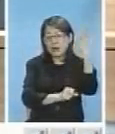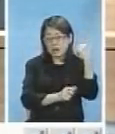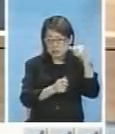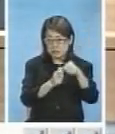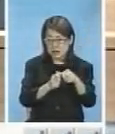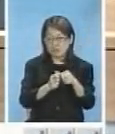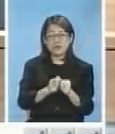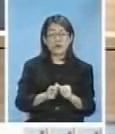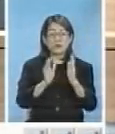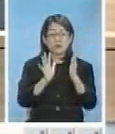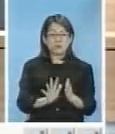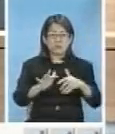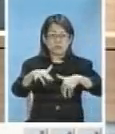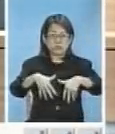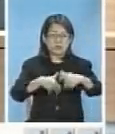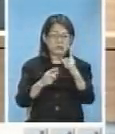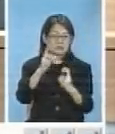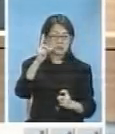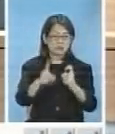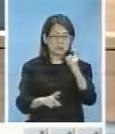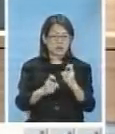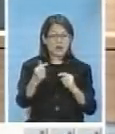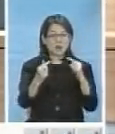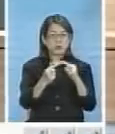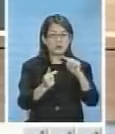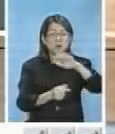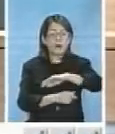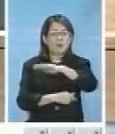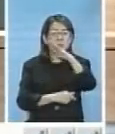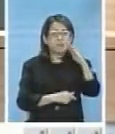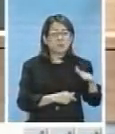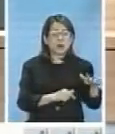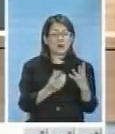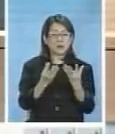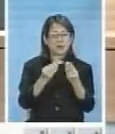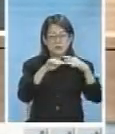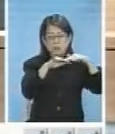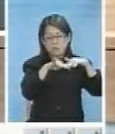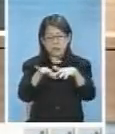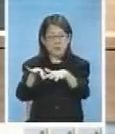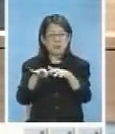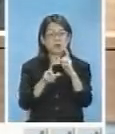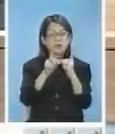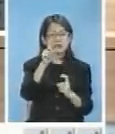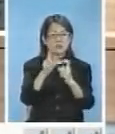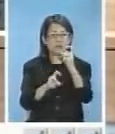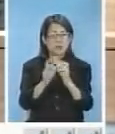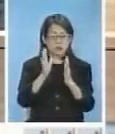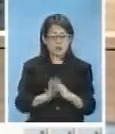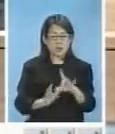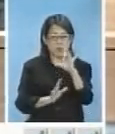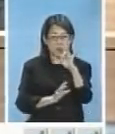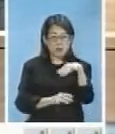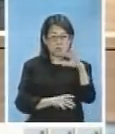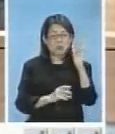จากน้ำท่วมดินโคลนถล่มเสียชีวิตไปร้อยกว่าท่านท่านประธานครับเทือกเ